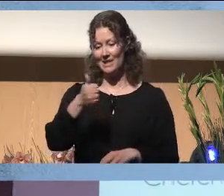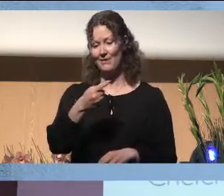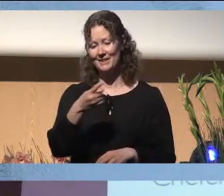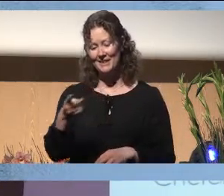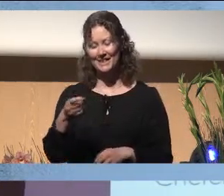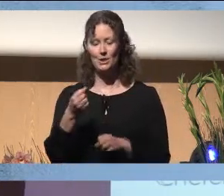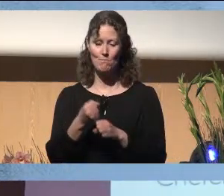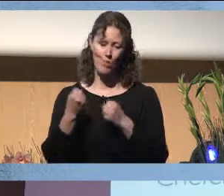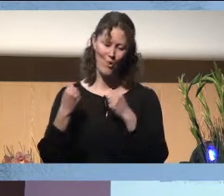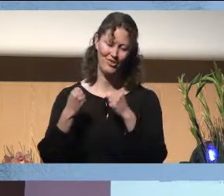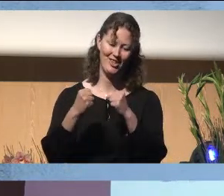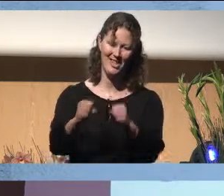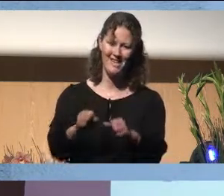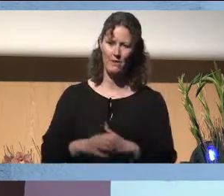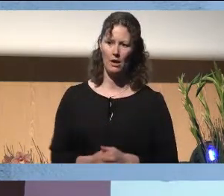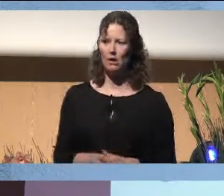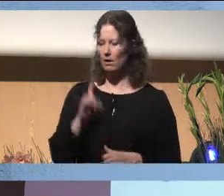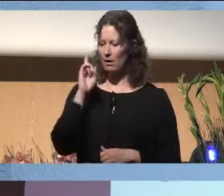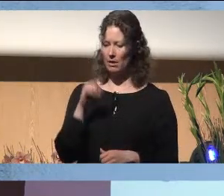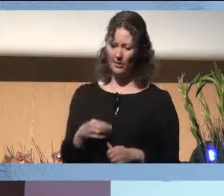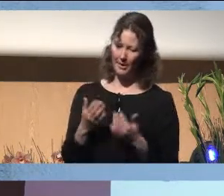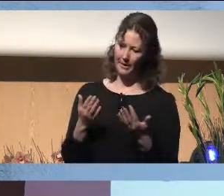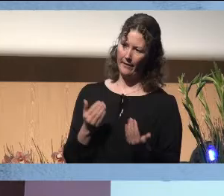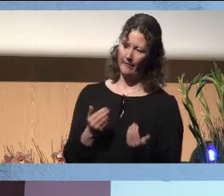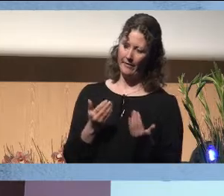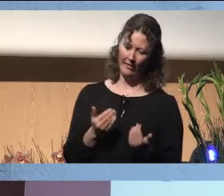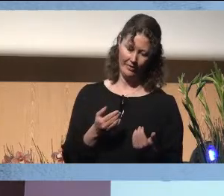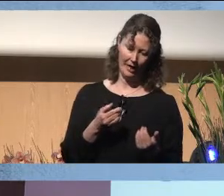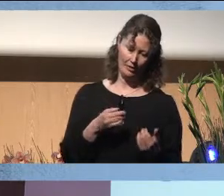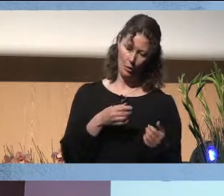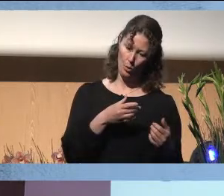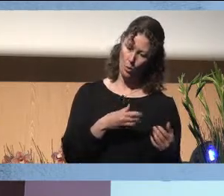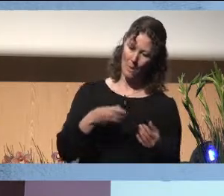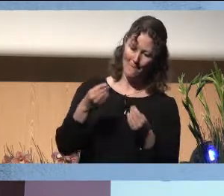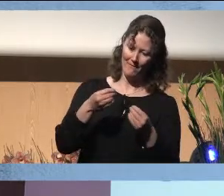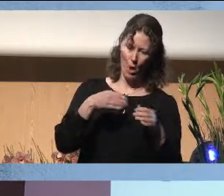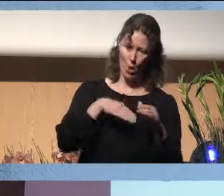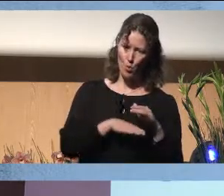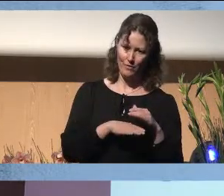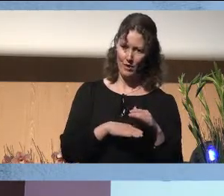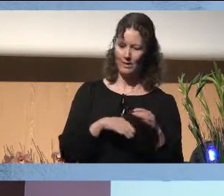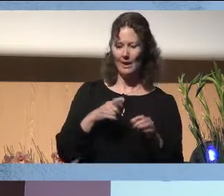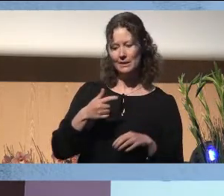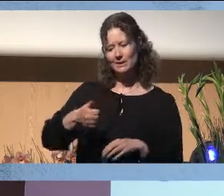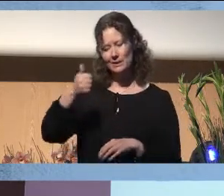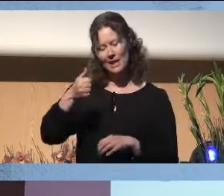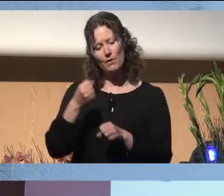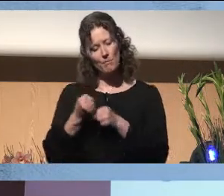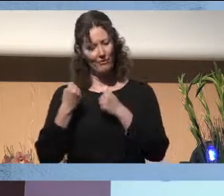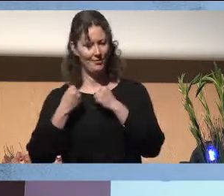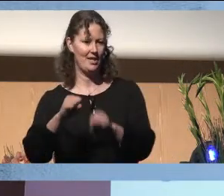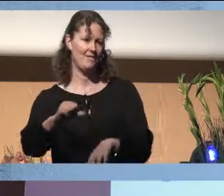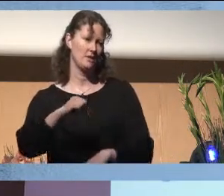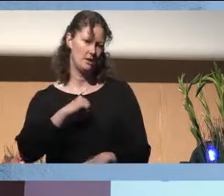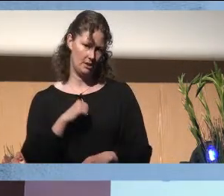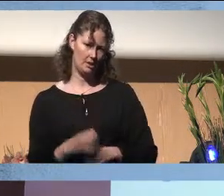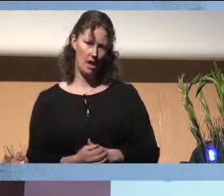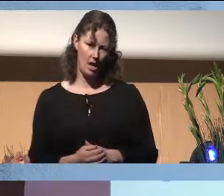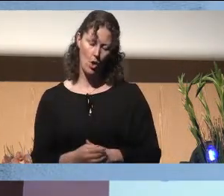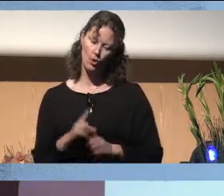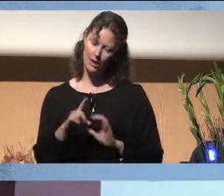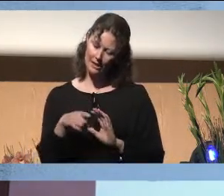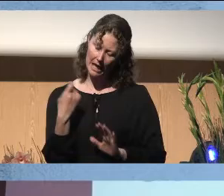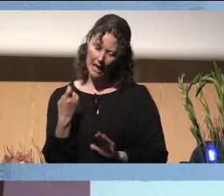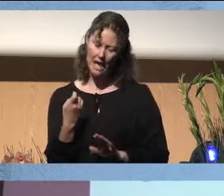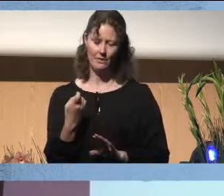detta. Man kan inte vänta att det ska komma underifrån utan vi måste som chefer driva det själva. Och det krävs en rätt